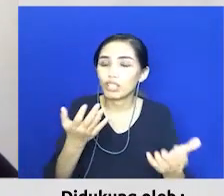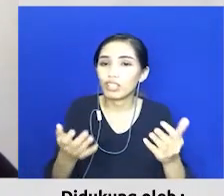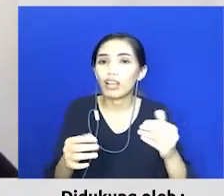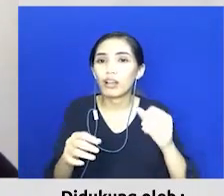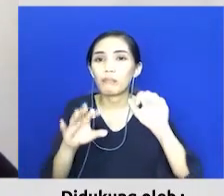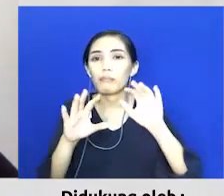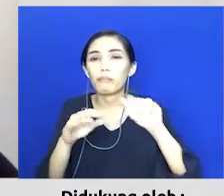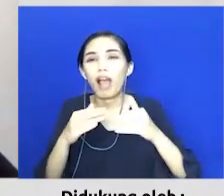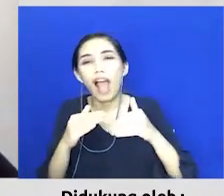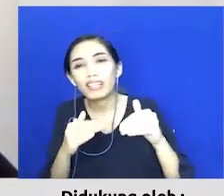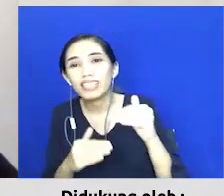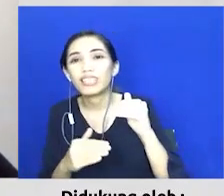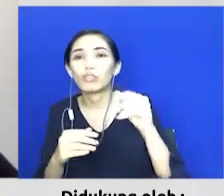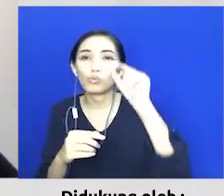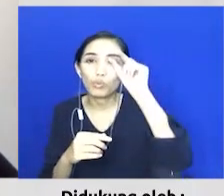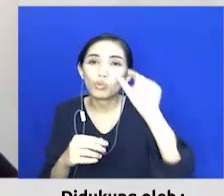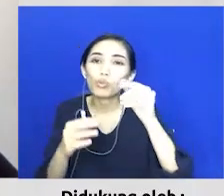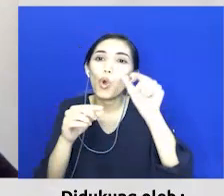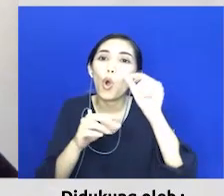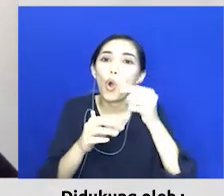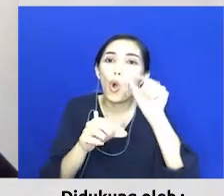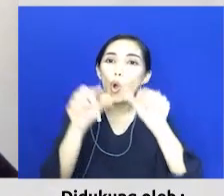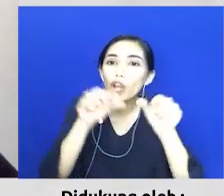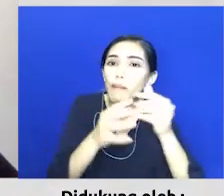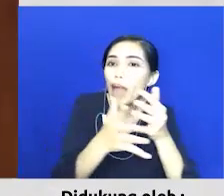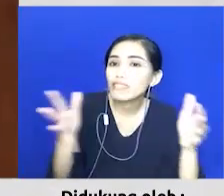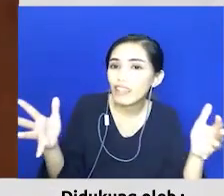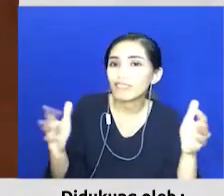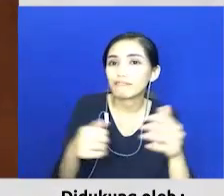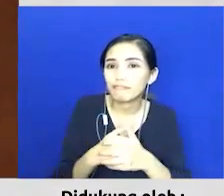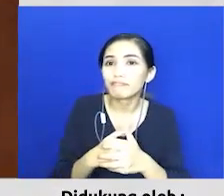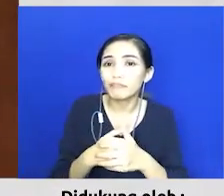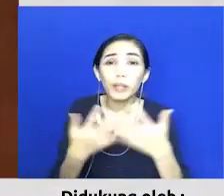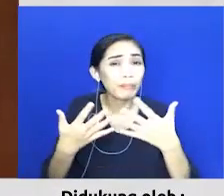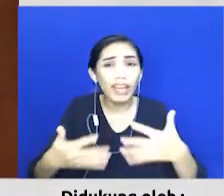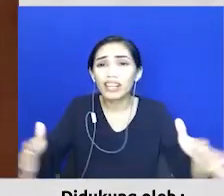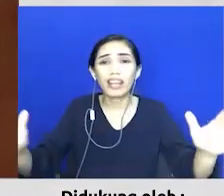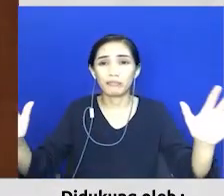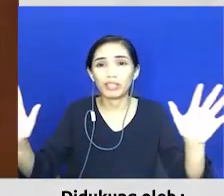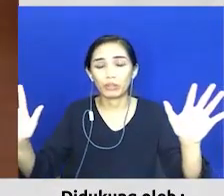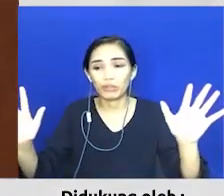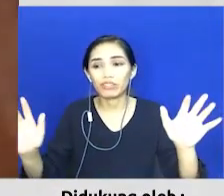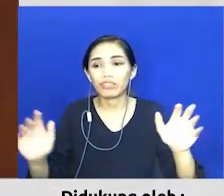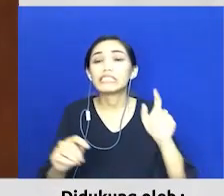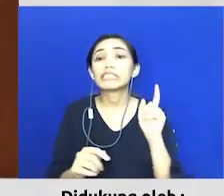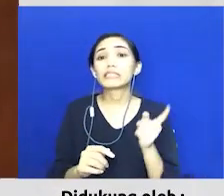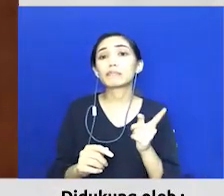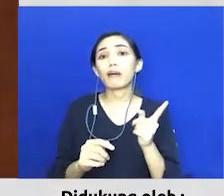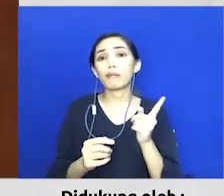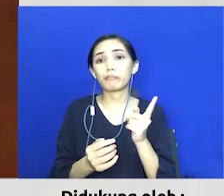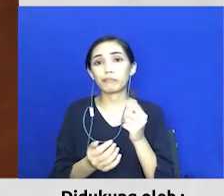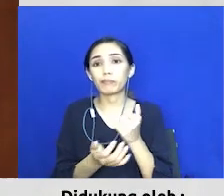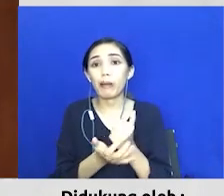makin jernih, mungkin juga ada yang makin untuk orang banyak dan sebagainya. Biarkan begitu, ya